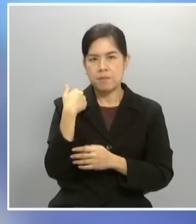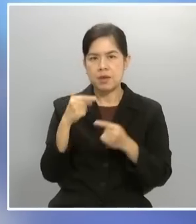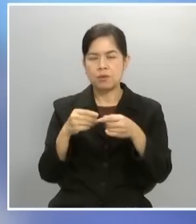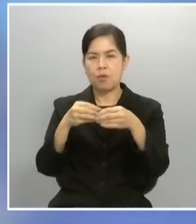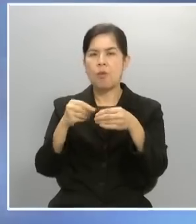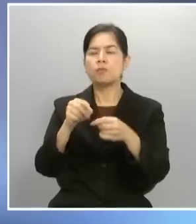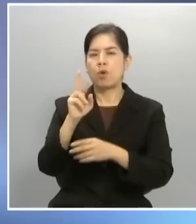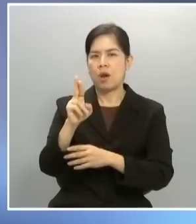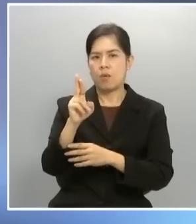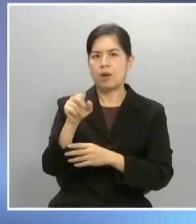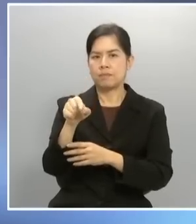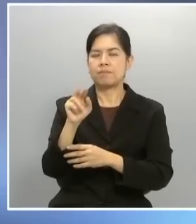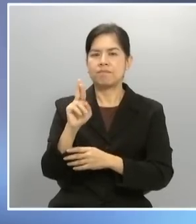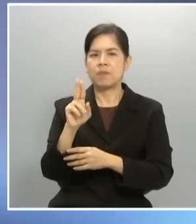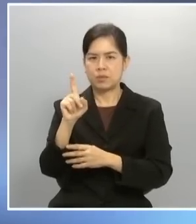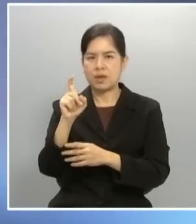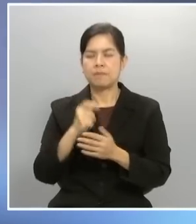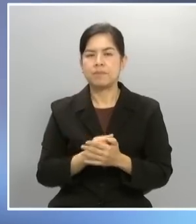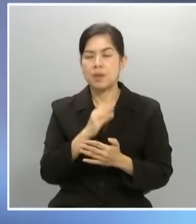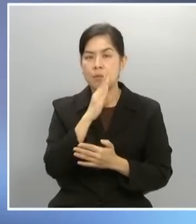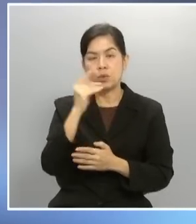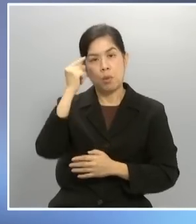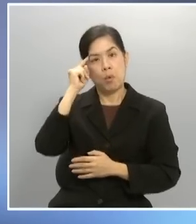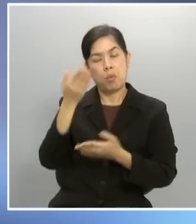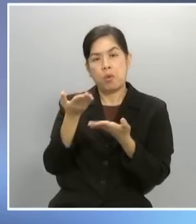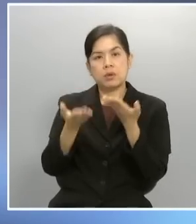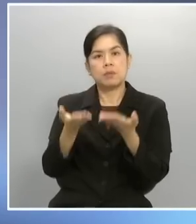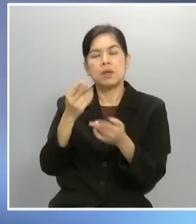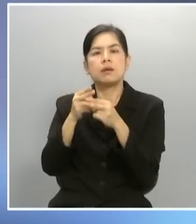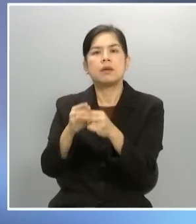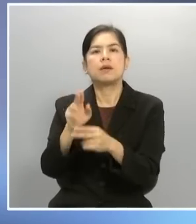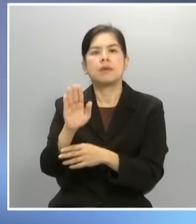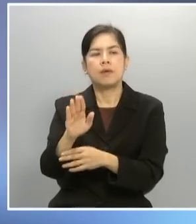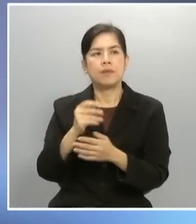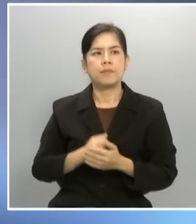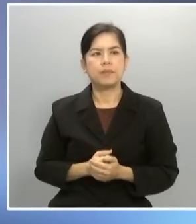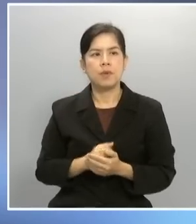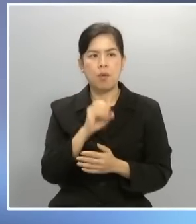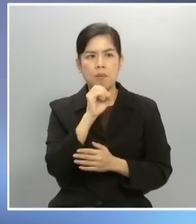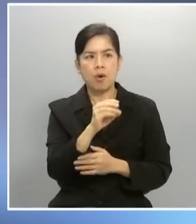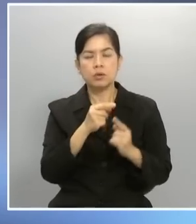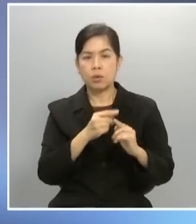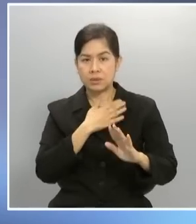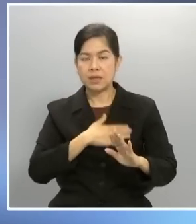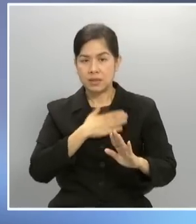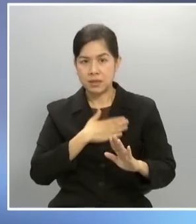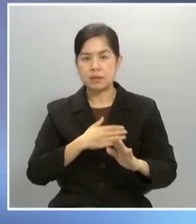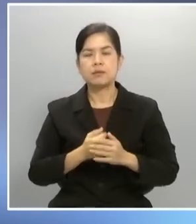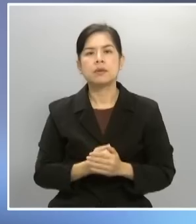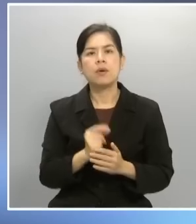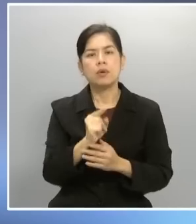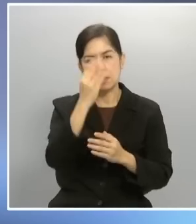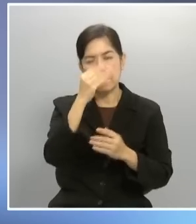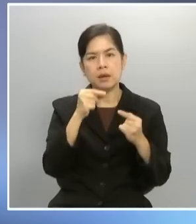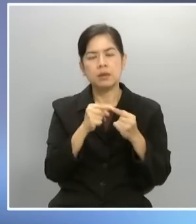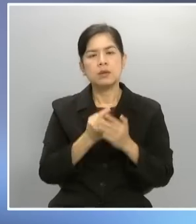ได้เลยถ้ายังไม่รู้ตัวก็เรื่องของมึงแล้วเฮียเว้นใจเย็นๆนะเราเลิกกันแล้วเพราะดิวไม่ใช่อ่าไม่ใช่สำหรับ